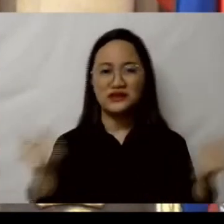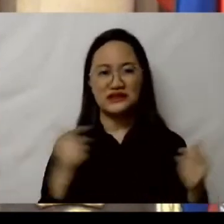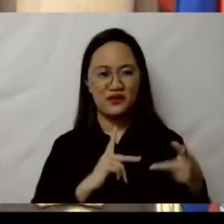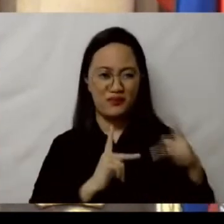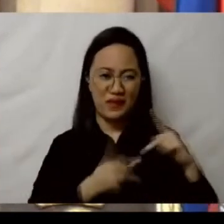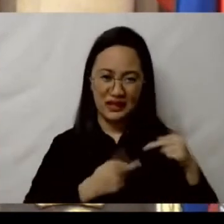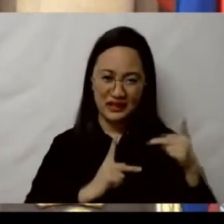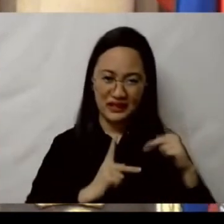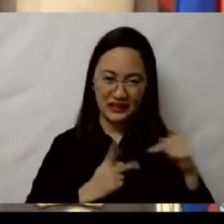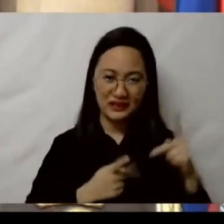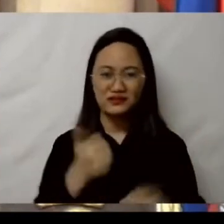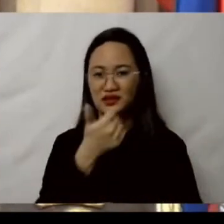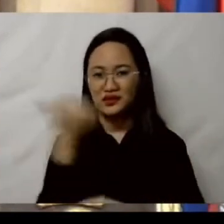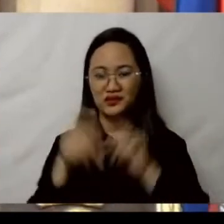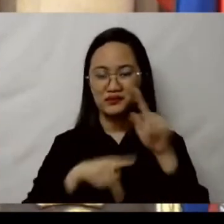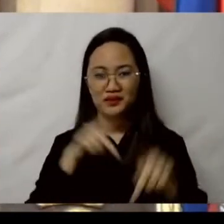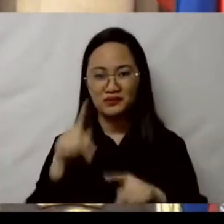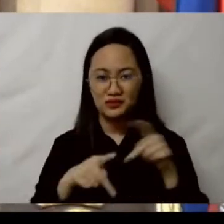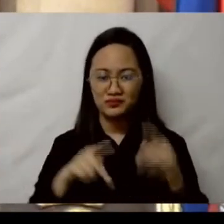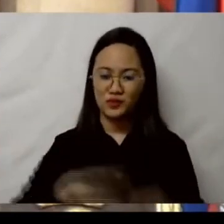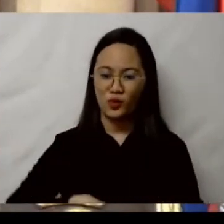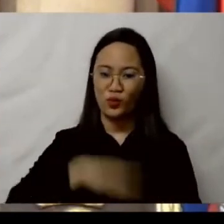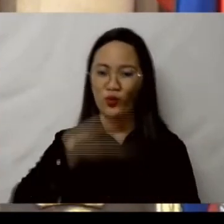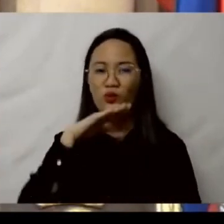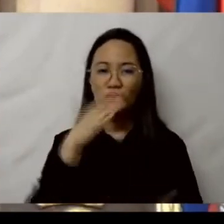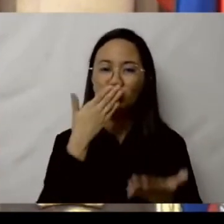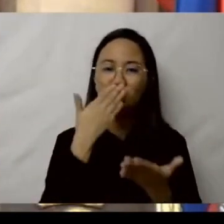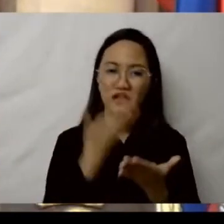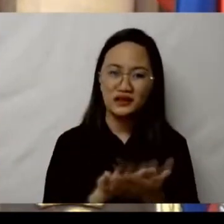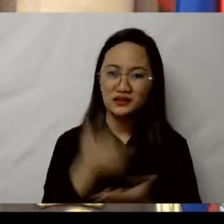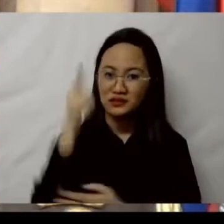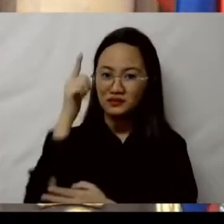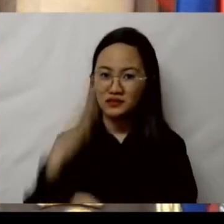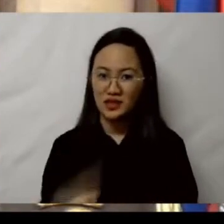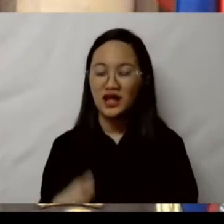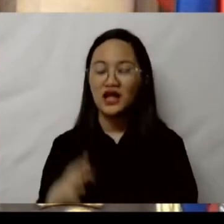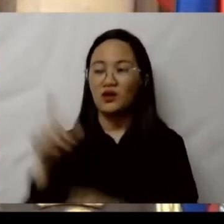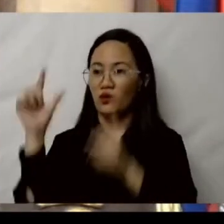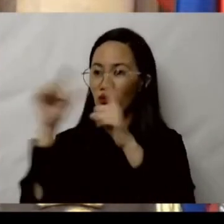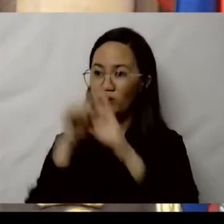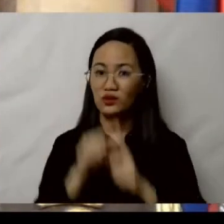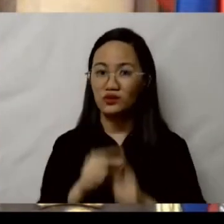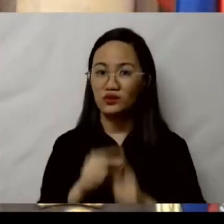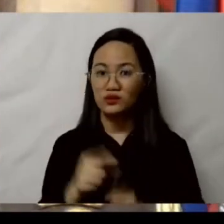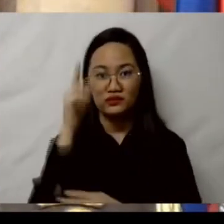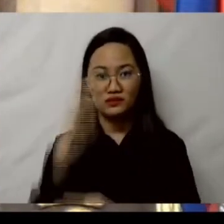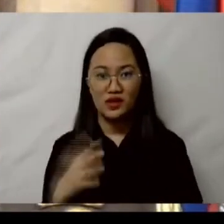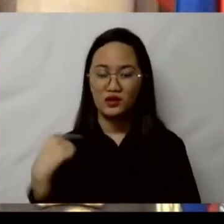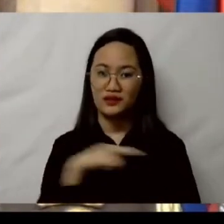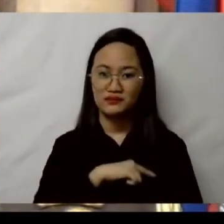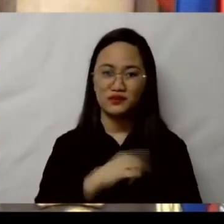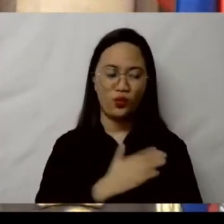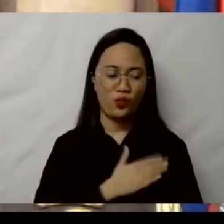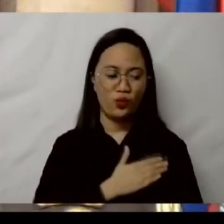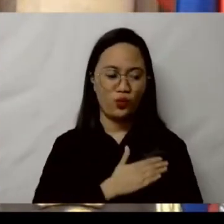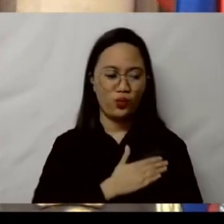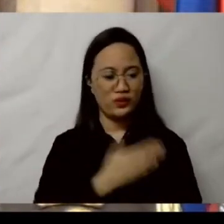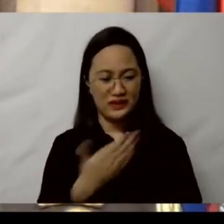ng Diyos at sa salita ng Diyos, we would be willing to donate to community pantries, we would be willing